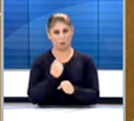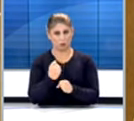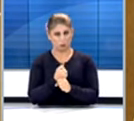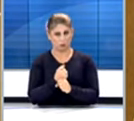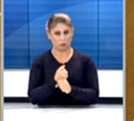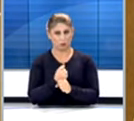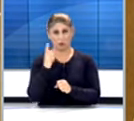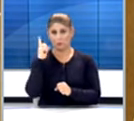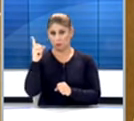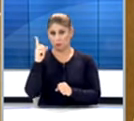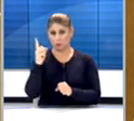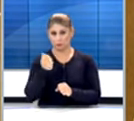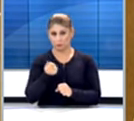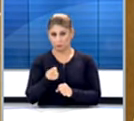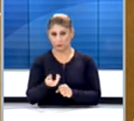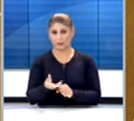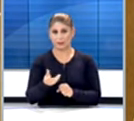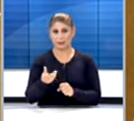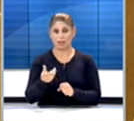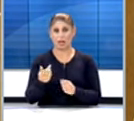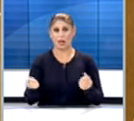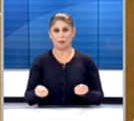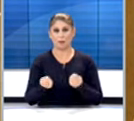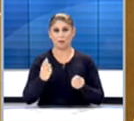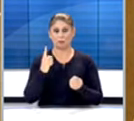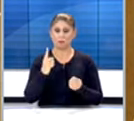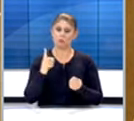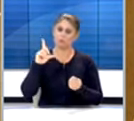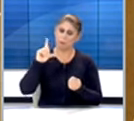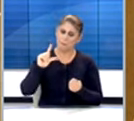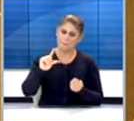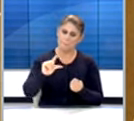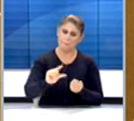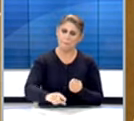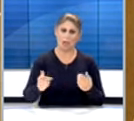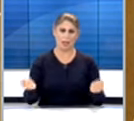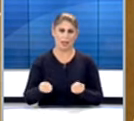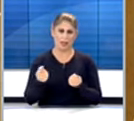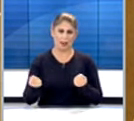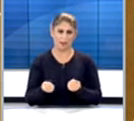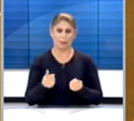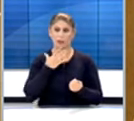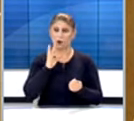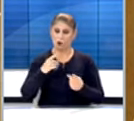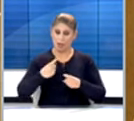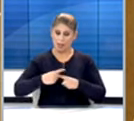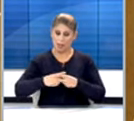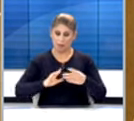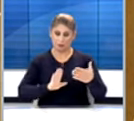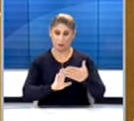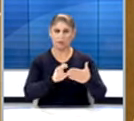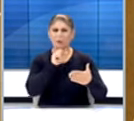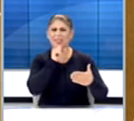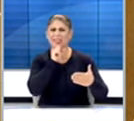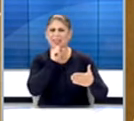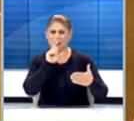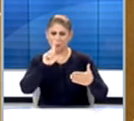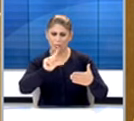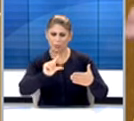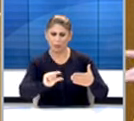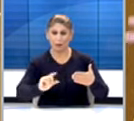Πρώτον, μετριέται η απασχόληση σε ένα διαρκώς μειούμενο εργατικό δυναμικό, διότι η χώρα μας αντιμετωπίζει την πληθυσμιακή γύρανση. Δεύτερον,